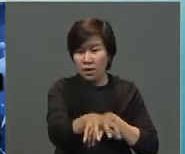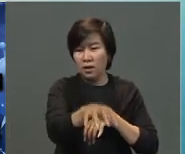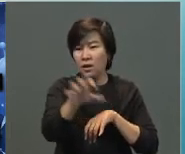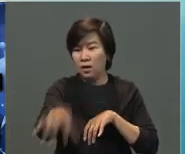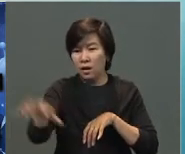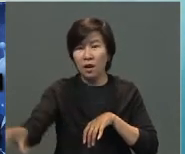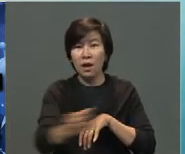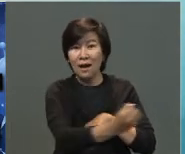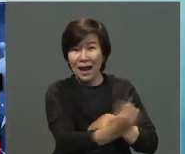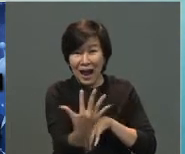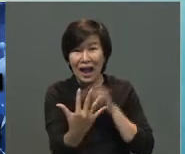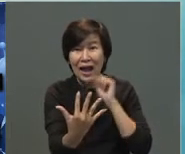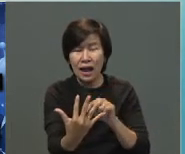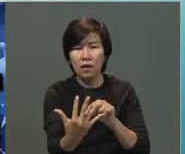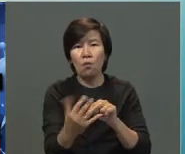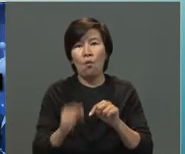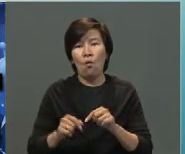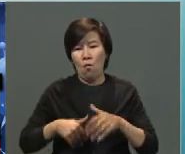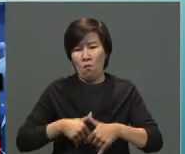จะไปถึงประมาณ 153